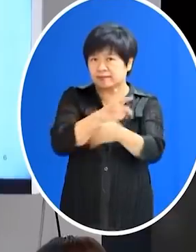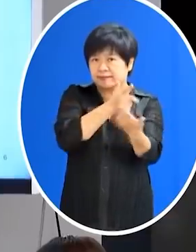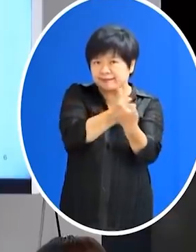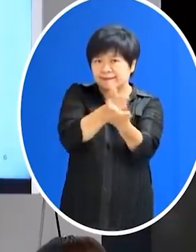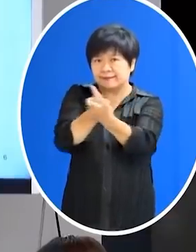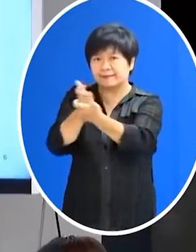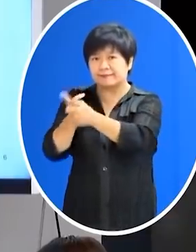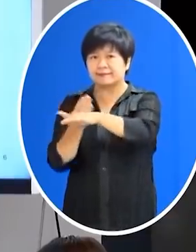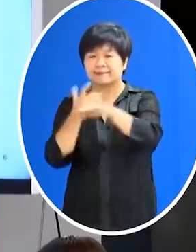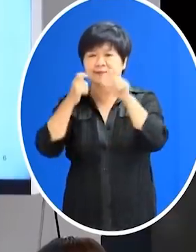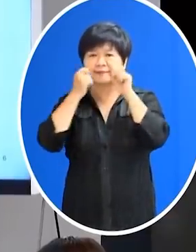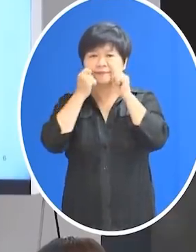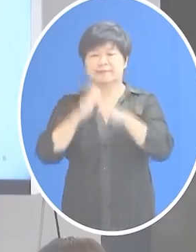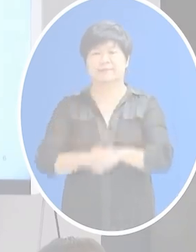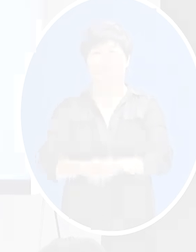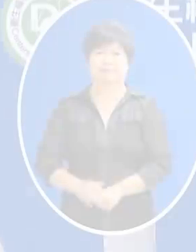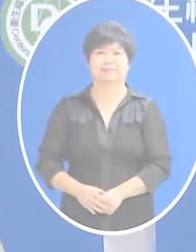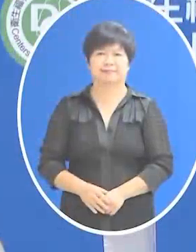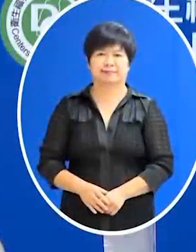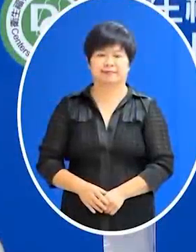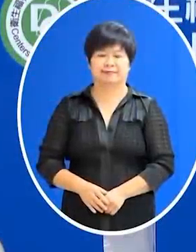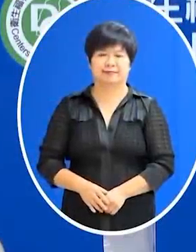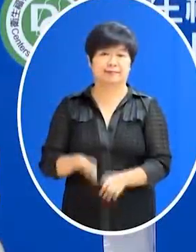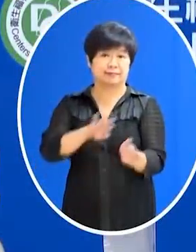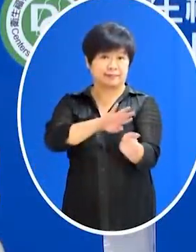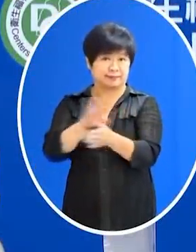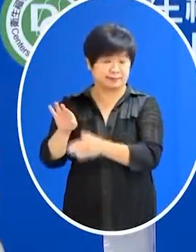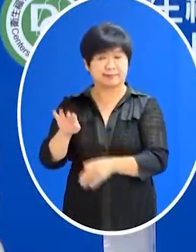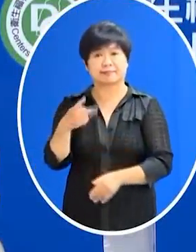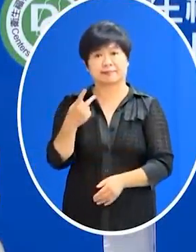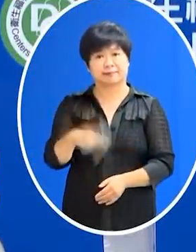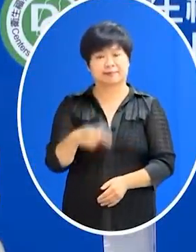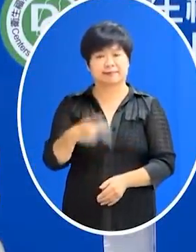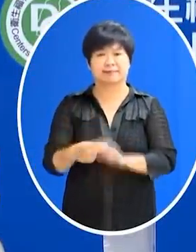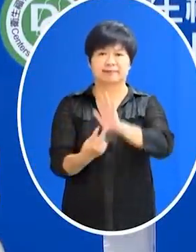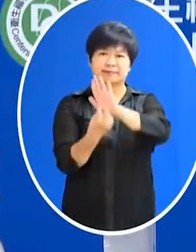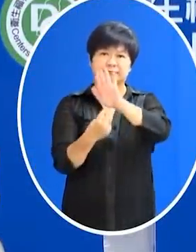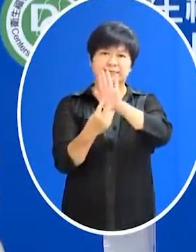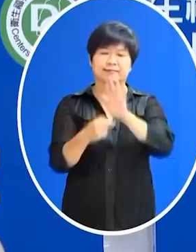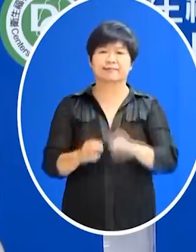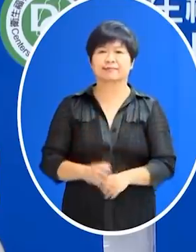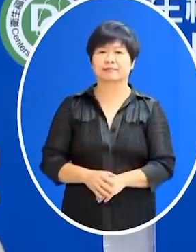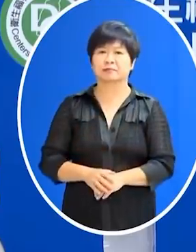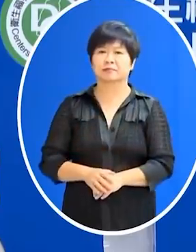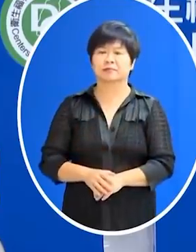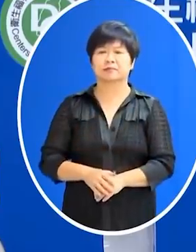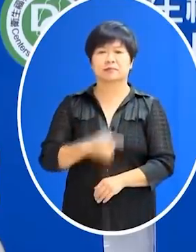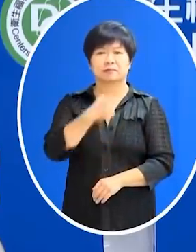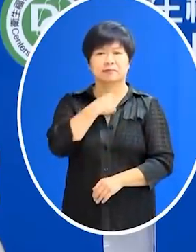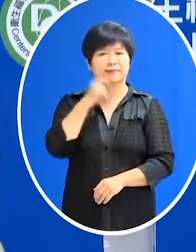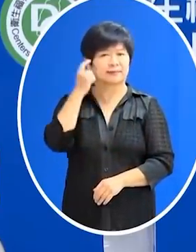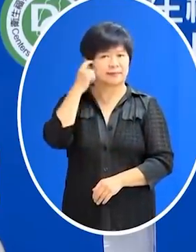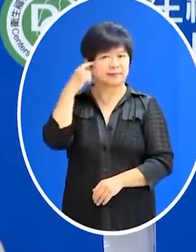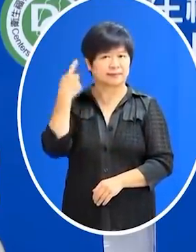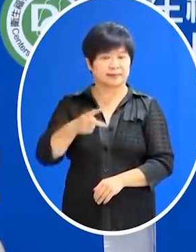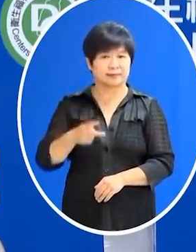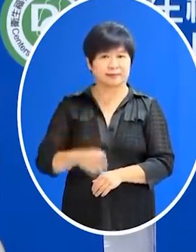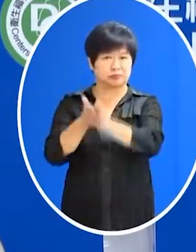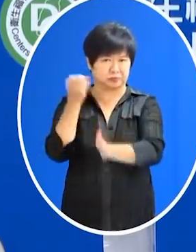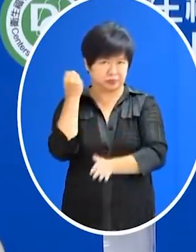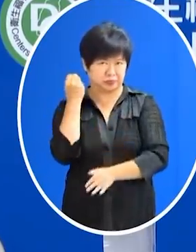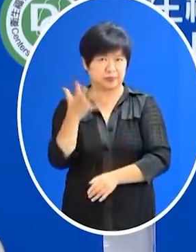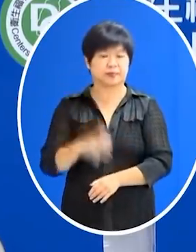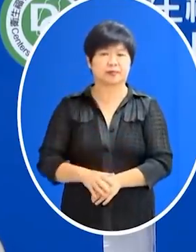各式的产品进行最佳的组合。 然后另外呢，我们大概决定大概要重启哈我们的国际医